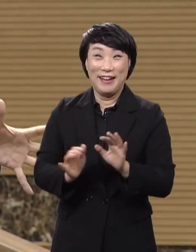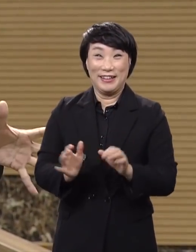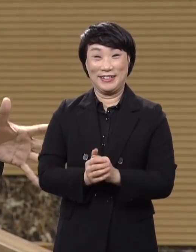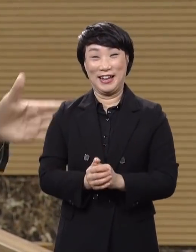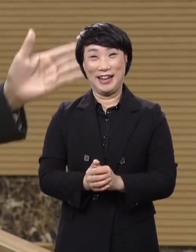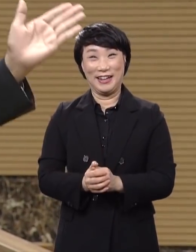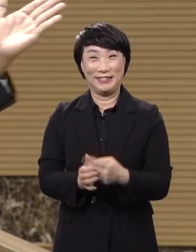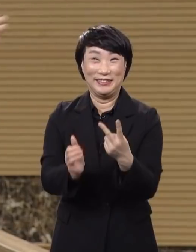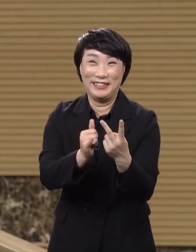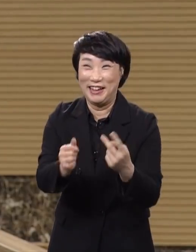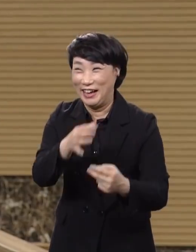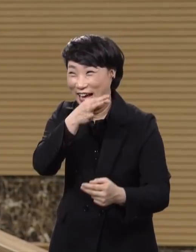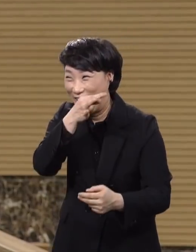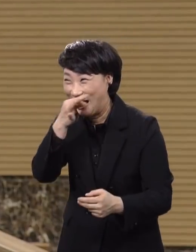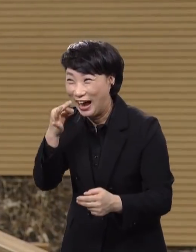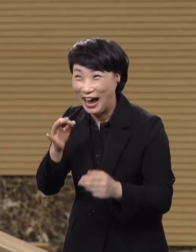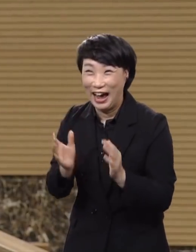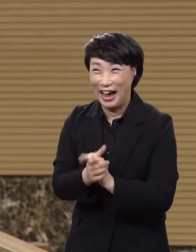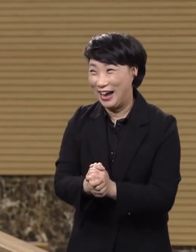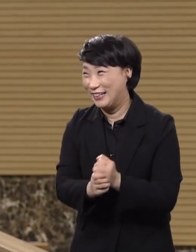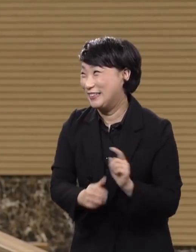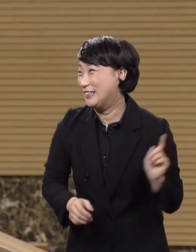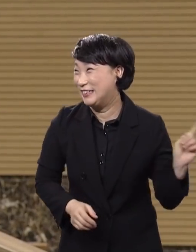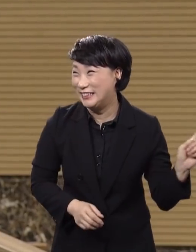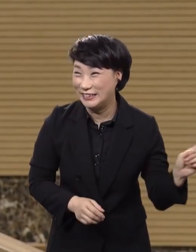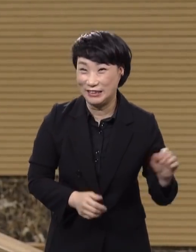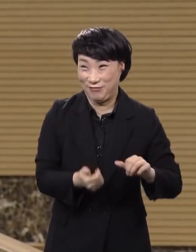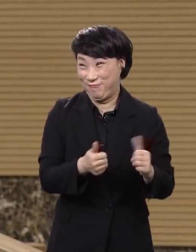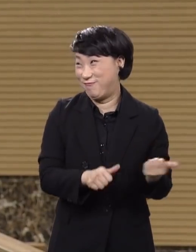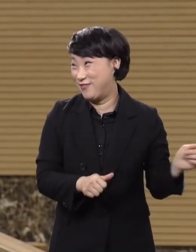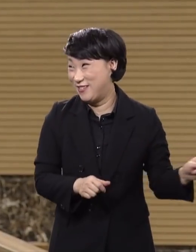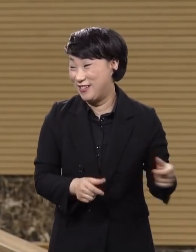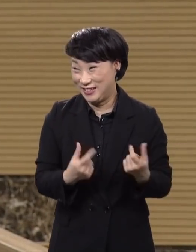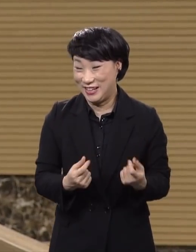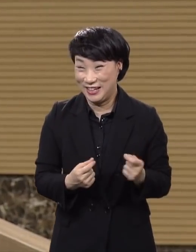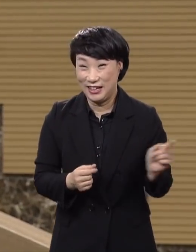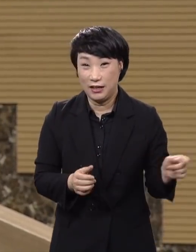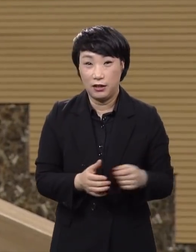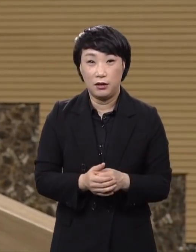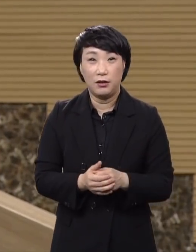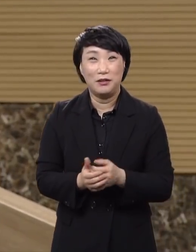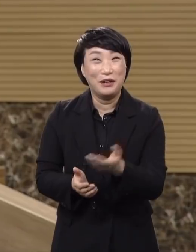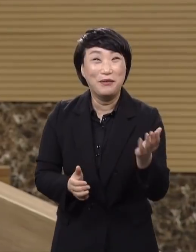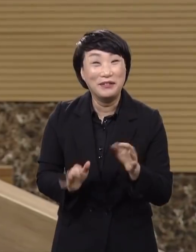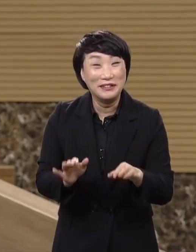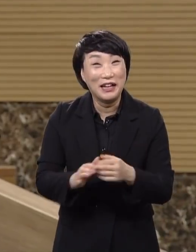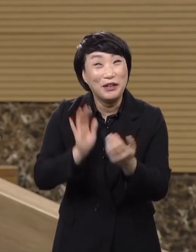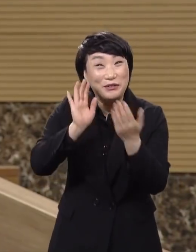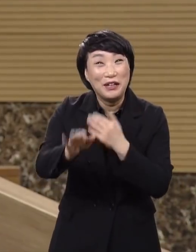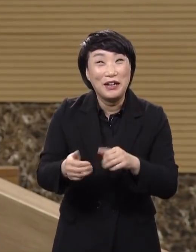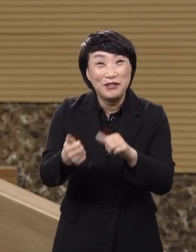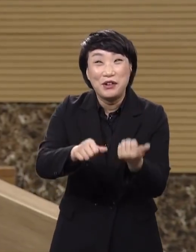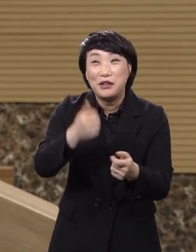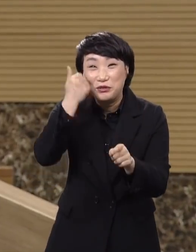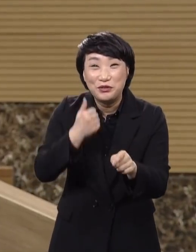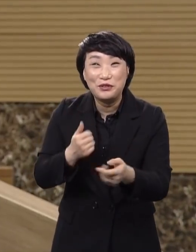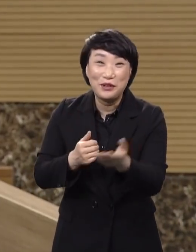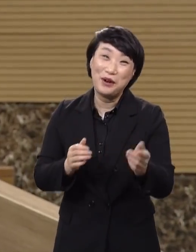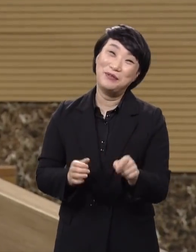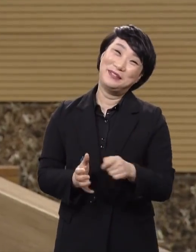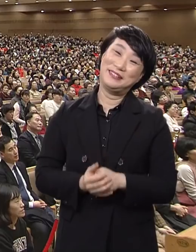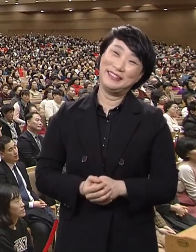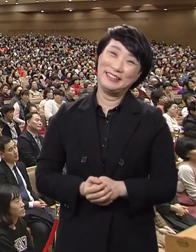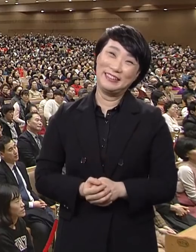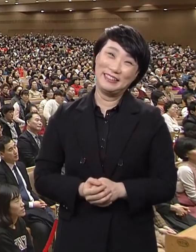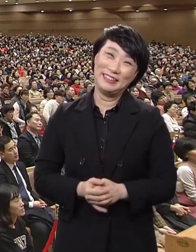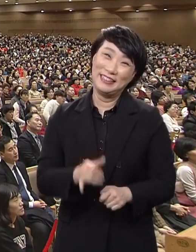순간에 이들은 이놈의 새끼 너는 죽었다. 누가 죽은 거요? 크게 말해, 누가 죽은